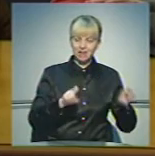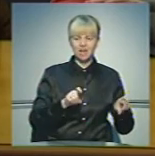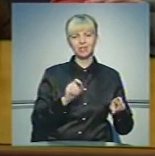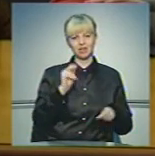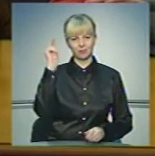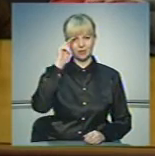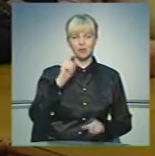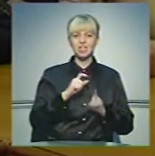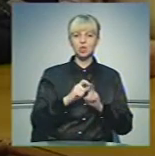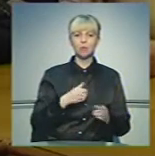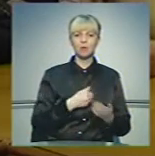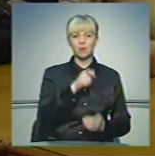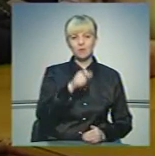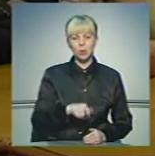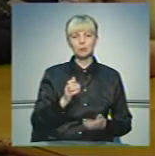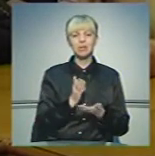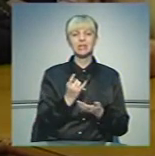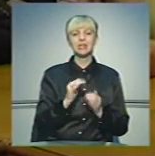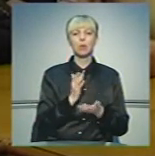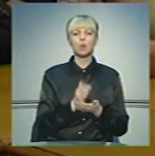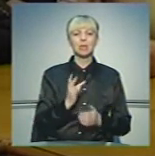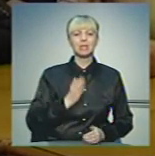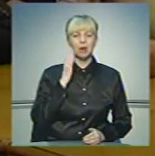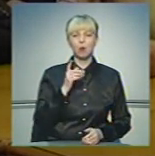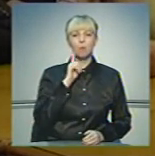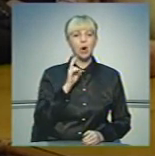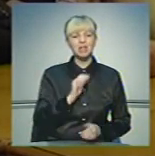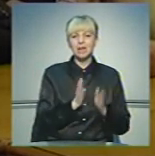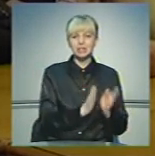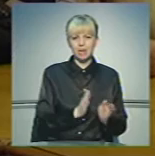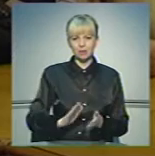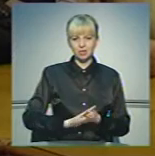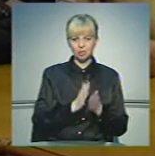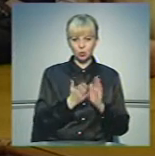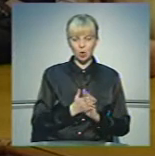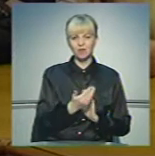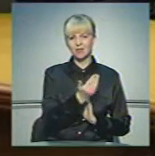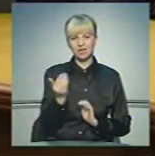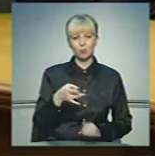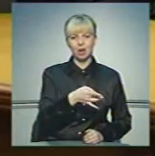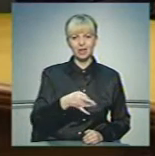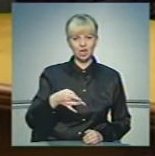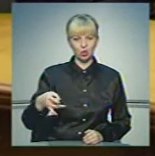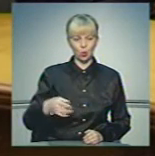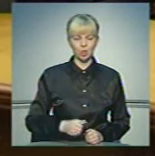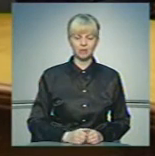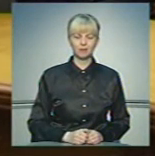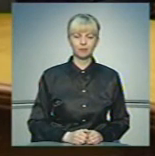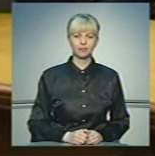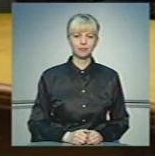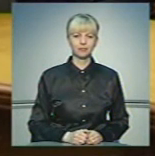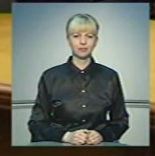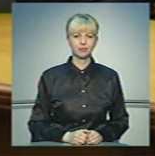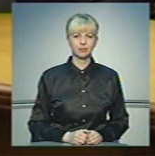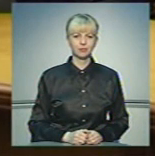навчатимуться. За словами волонтерів, діти перебуватимуть на Буковині, поки не стабілізується ситуація в їхньому регіоні. Мирослав Солонар,